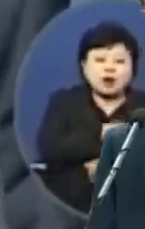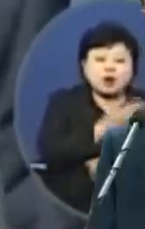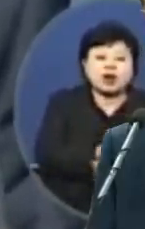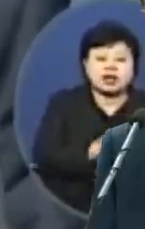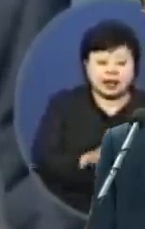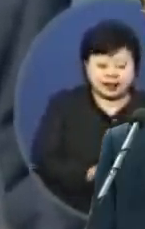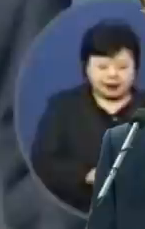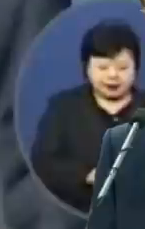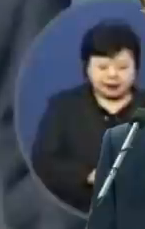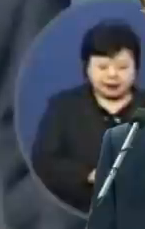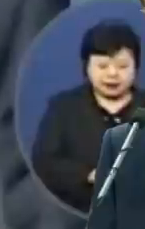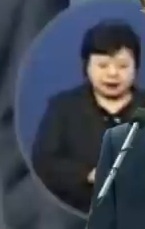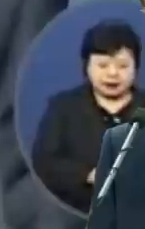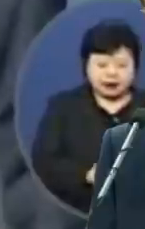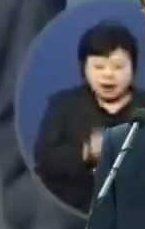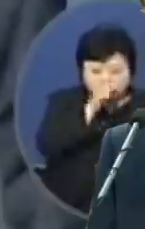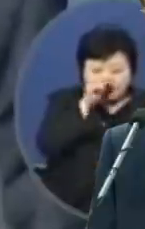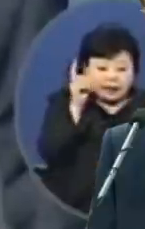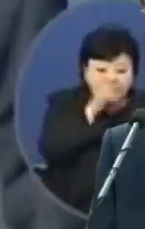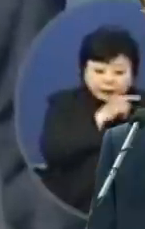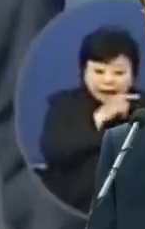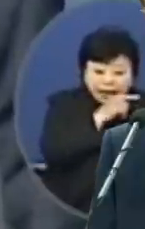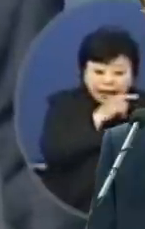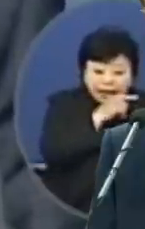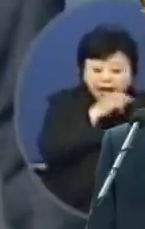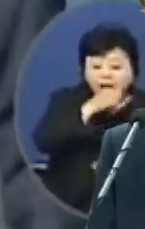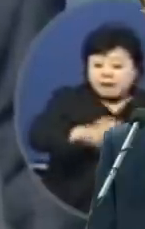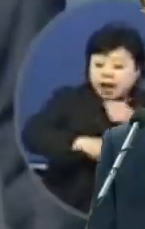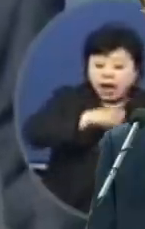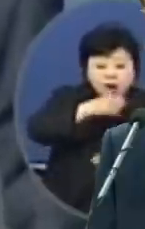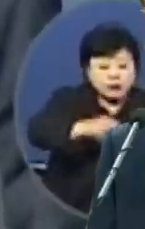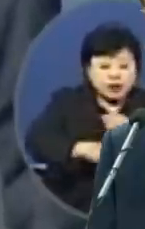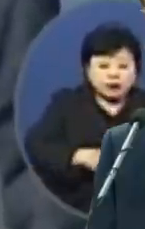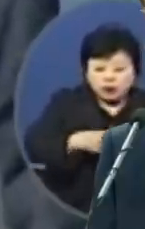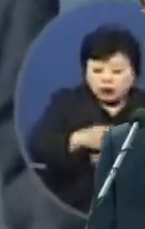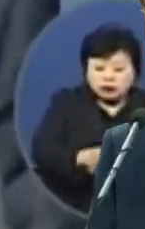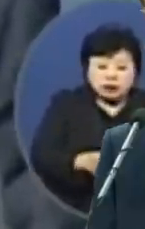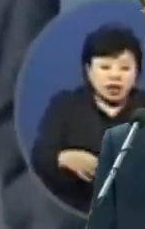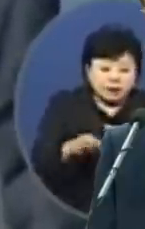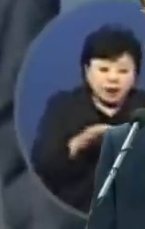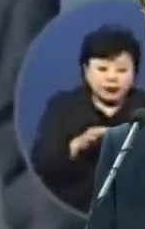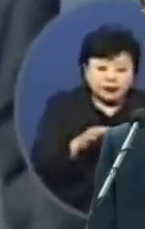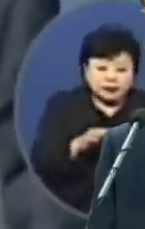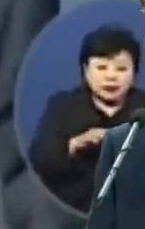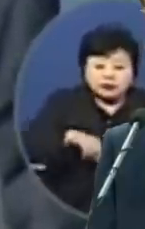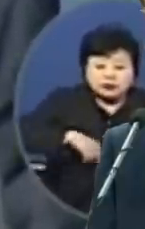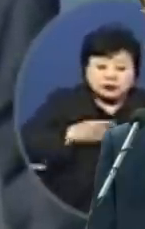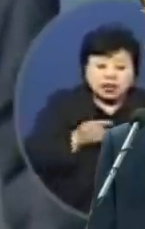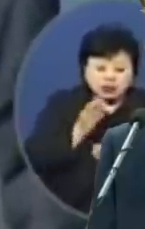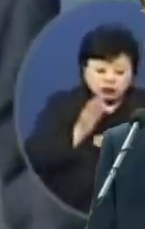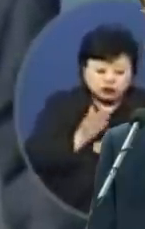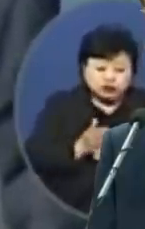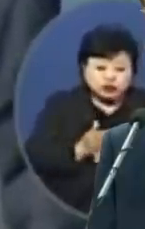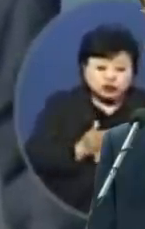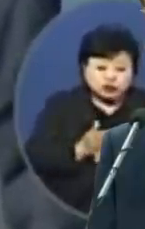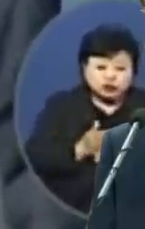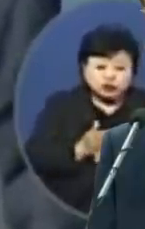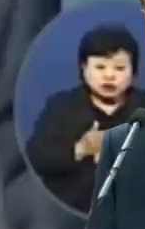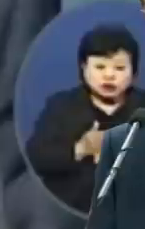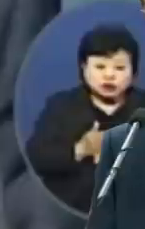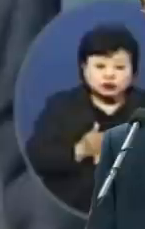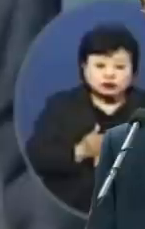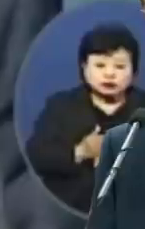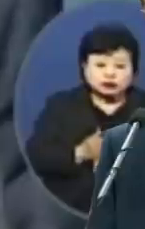것입니다. 좋다 나쁘다를 내가 마음대로 결정하면 자기 중심이 선 주권자가